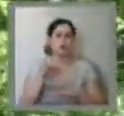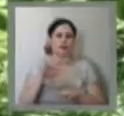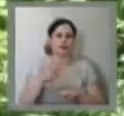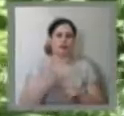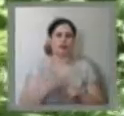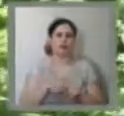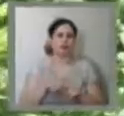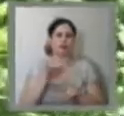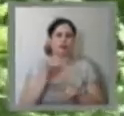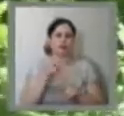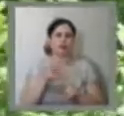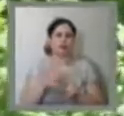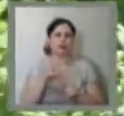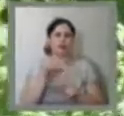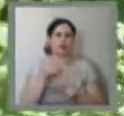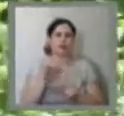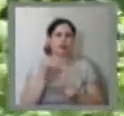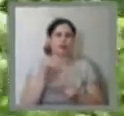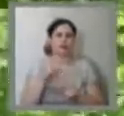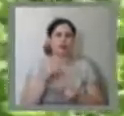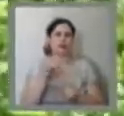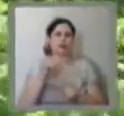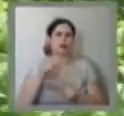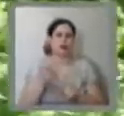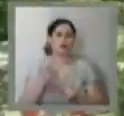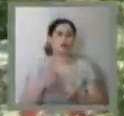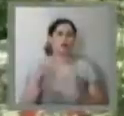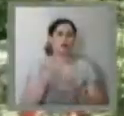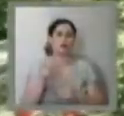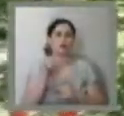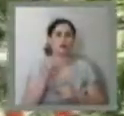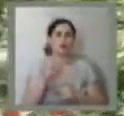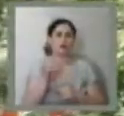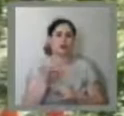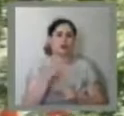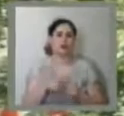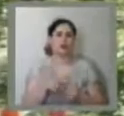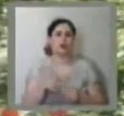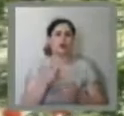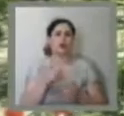гуртки науково-дослідницької діяльності Малої академії наук. Дослідження